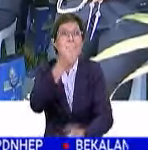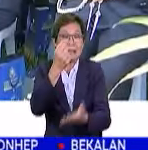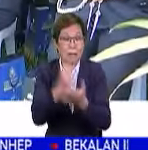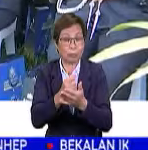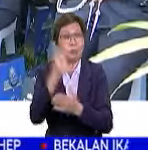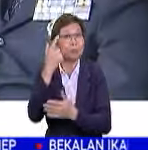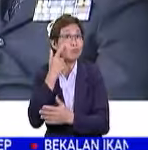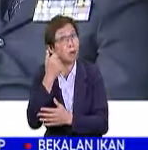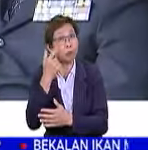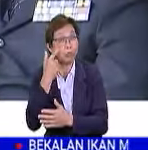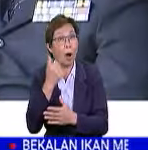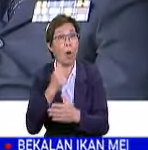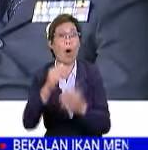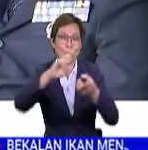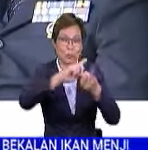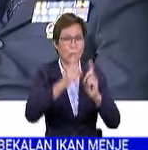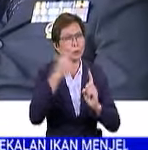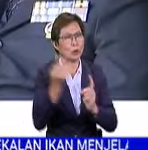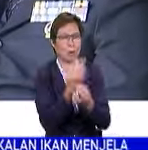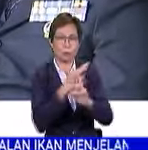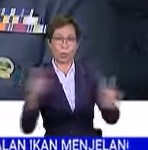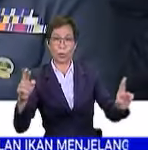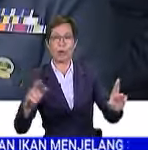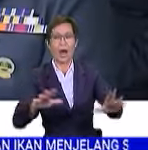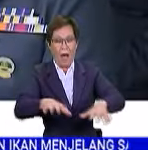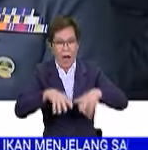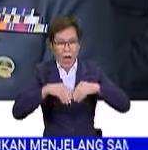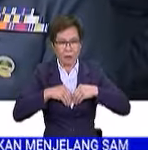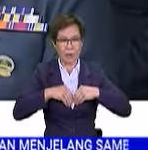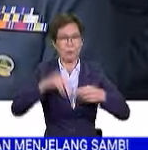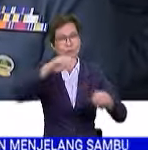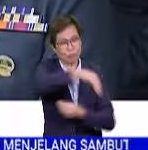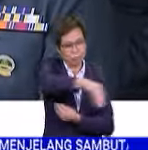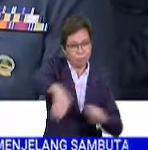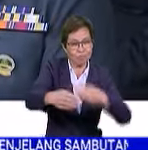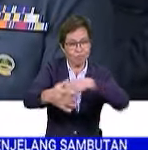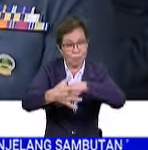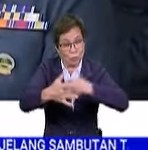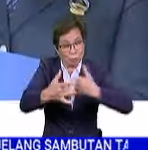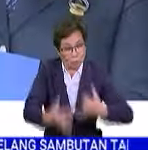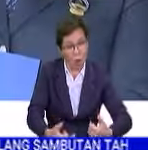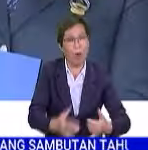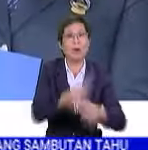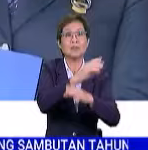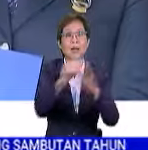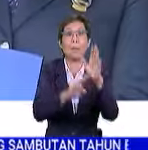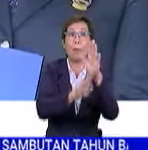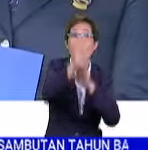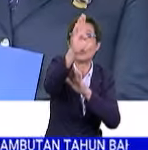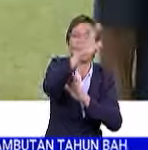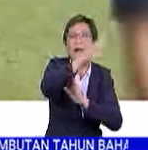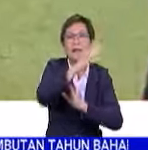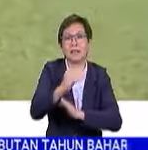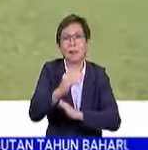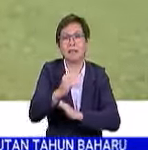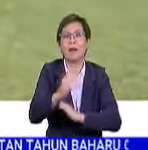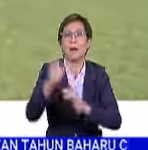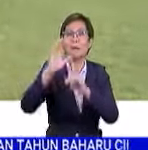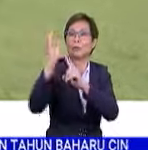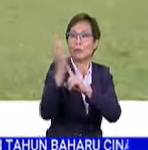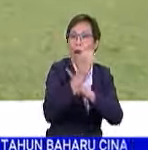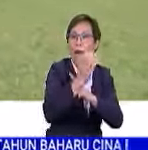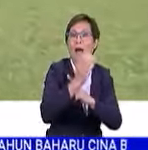dan sentiasa bersedia untuk mengadaptasi transformasi teknologi semasa dalam membina serta membudayakan ekosistem